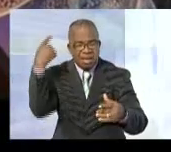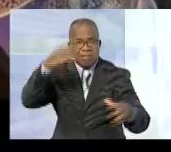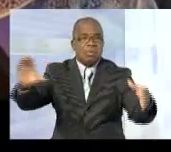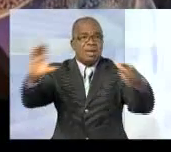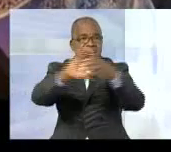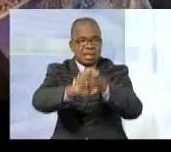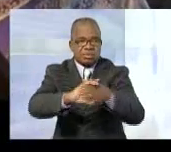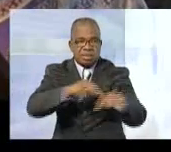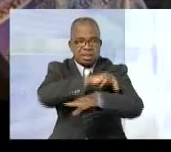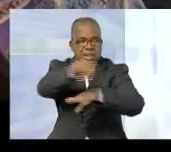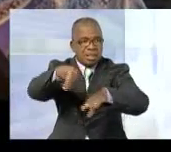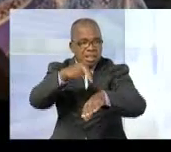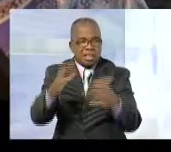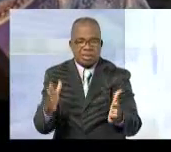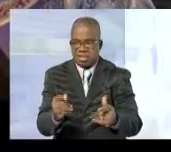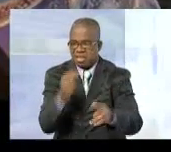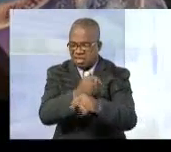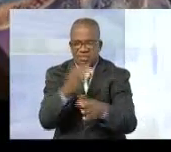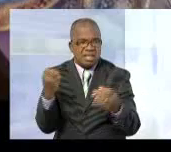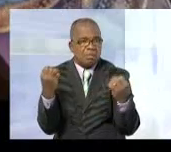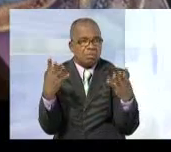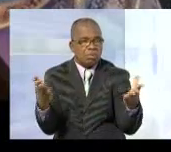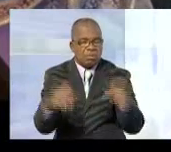était un acteur important.